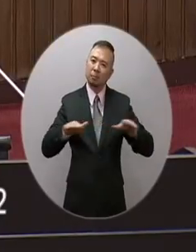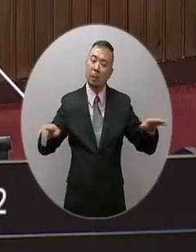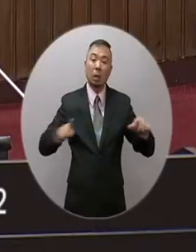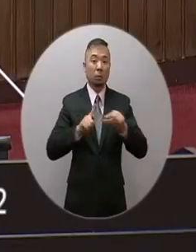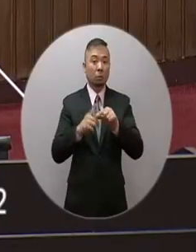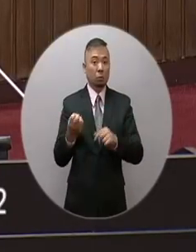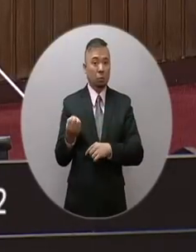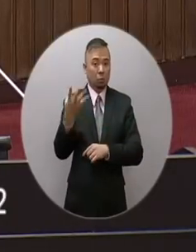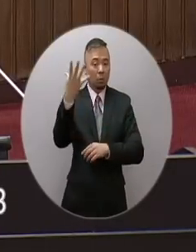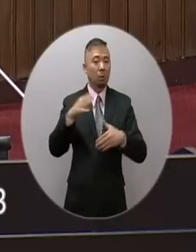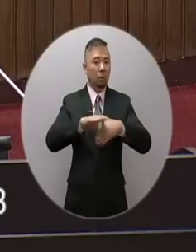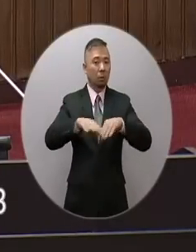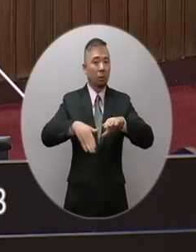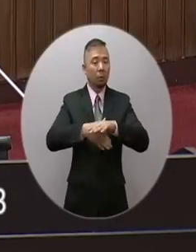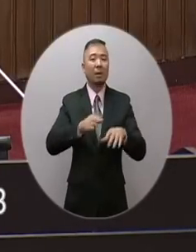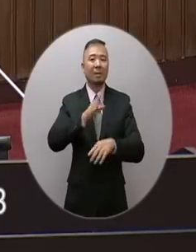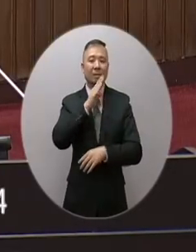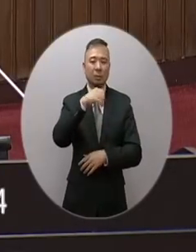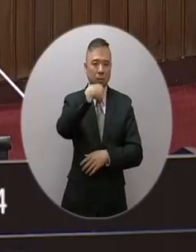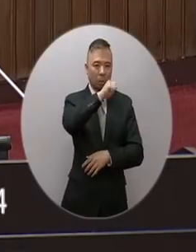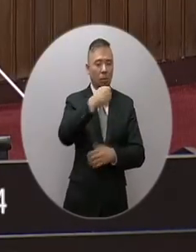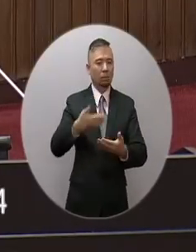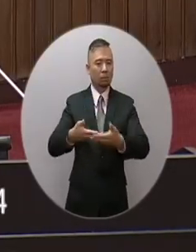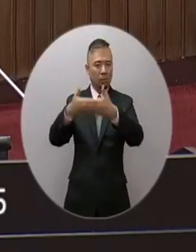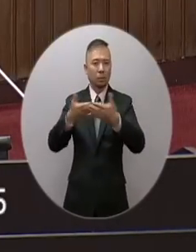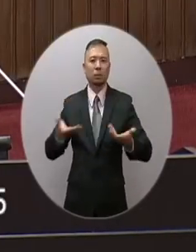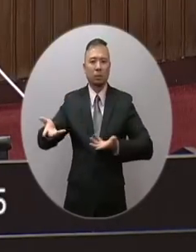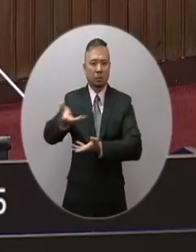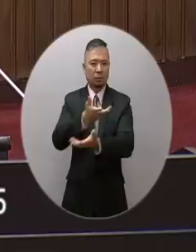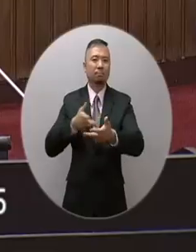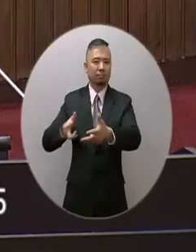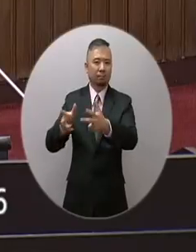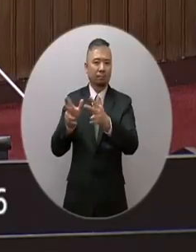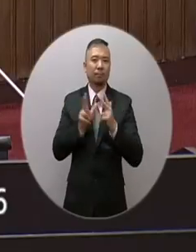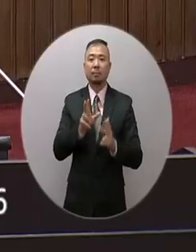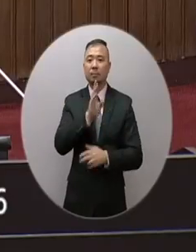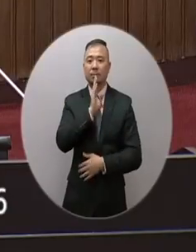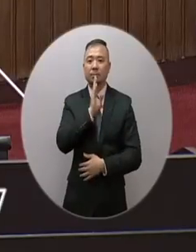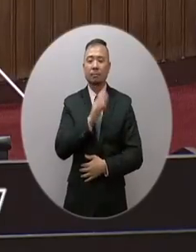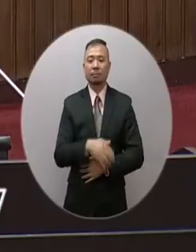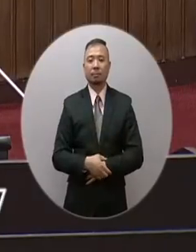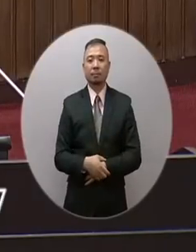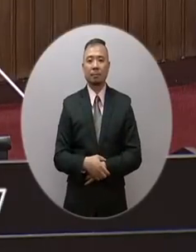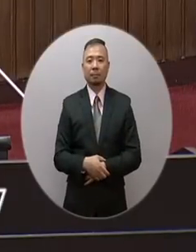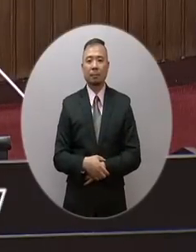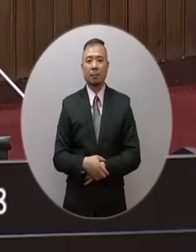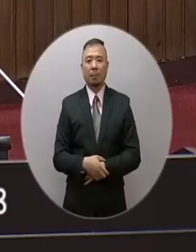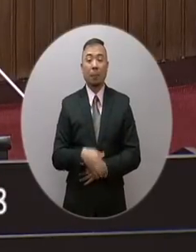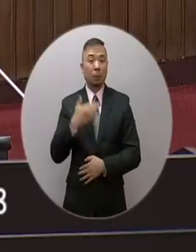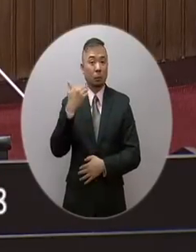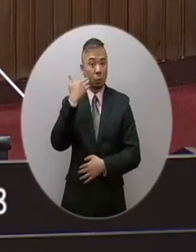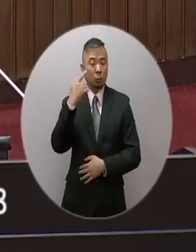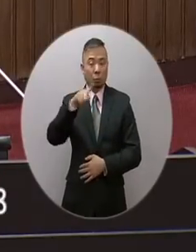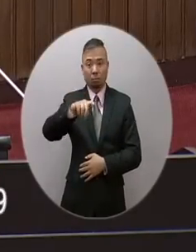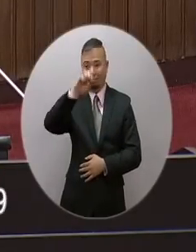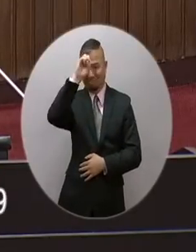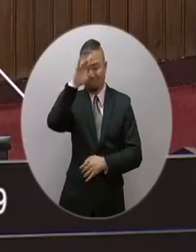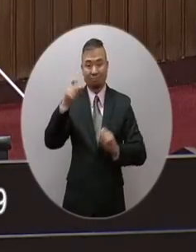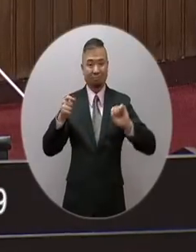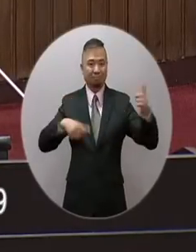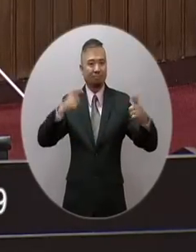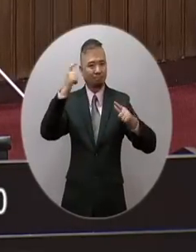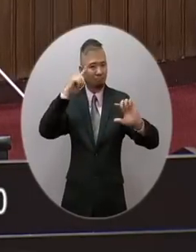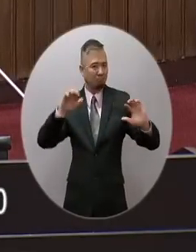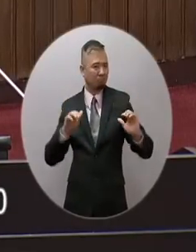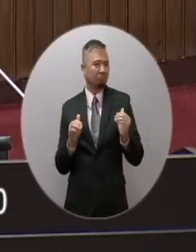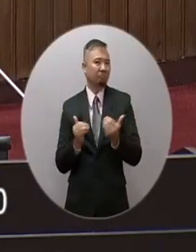化是两岸交流融合的桥梁。若不局限于党派之间，两岸一家亲